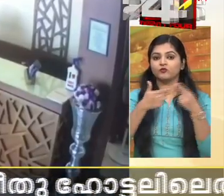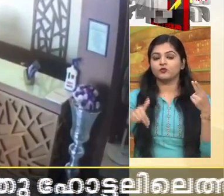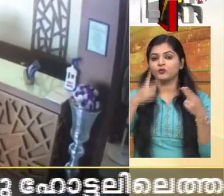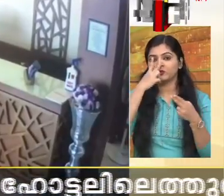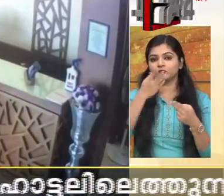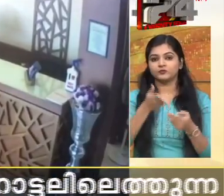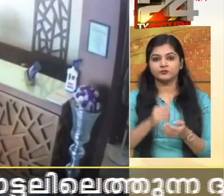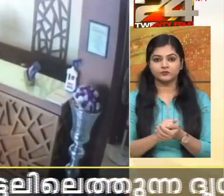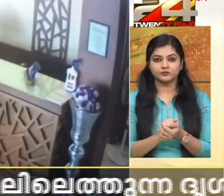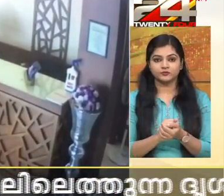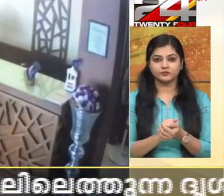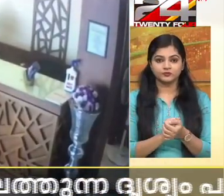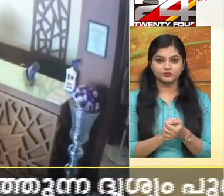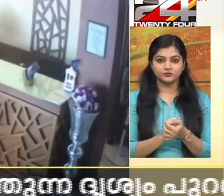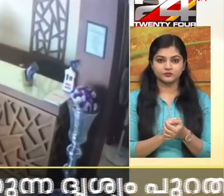തുടരാം.